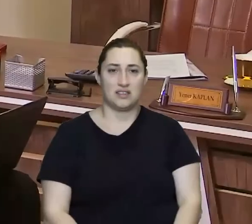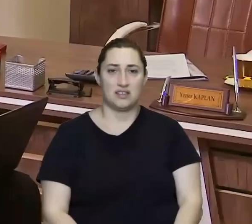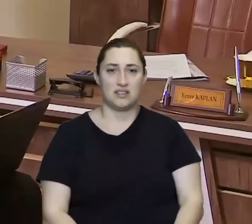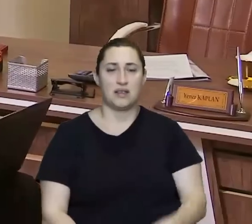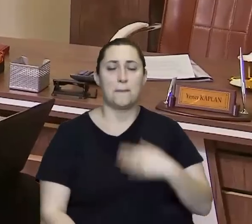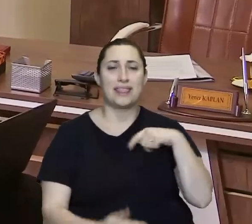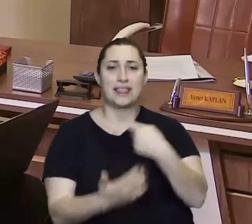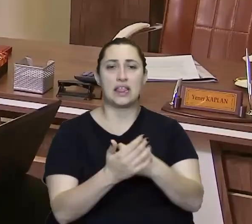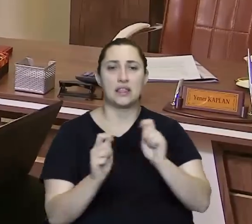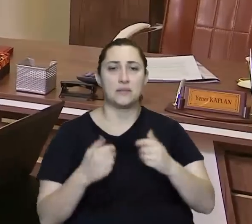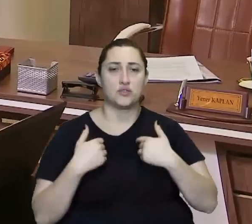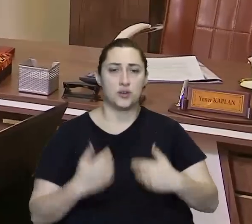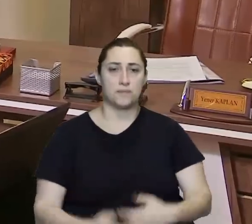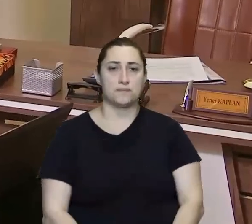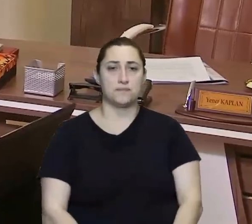Nakit vereceğim.